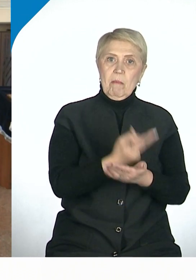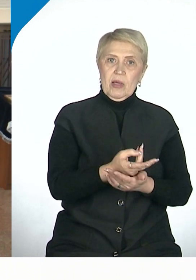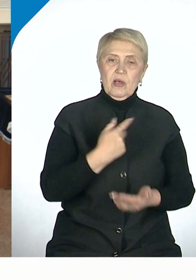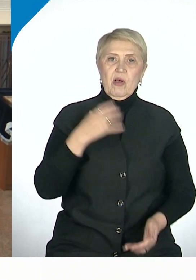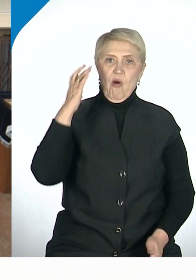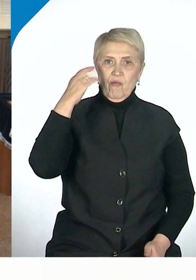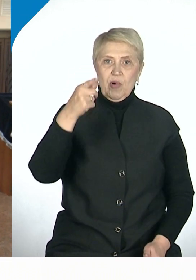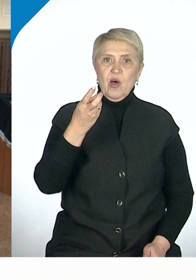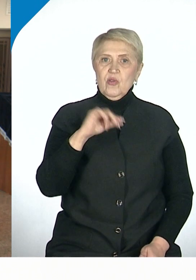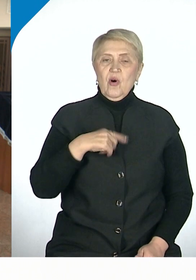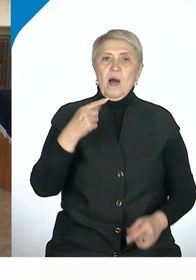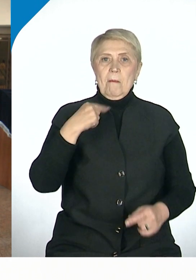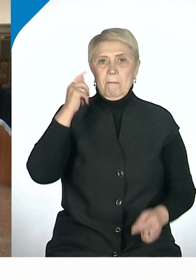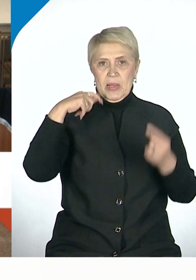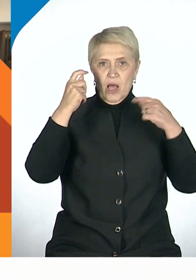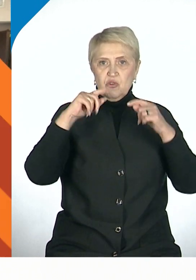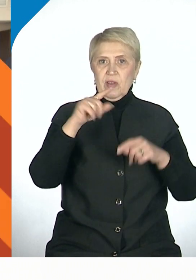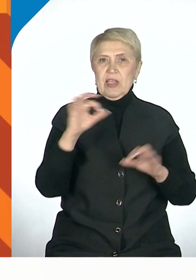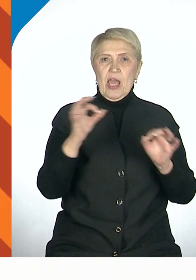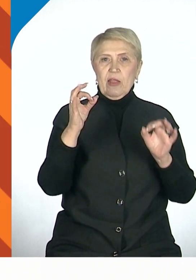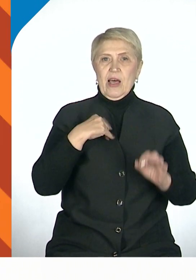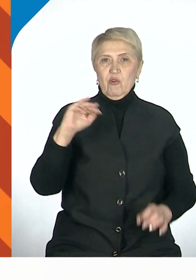видела ни одного плачущего младенца.